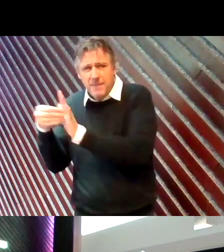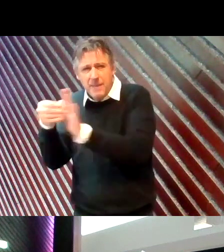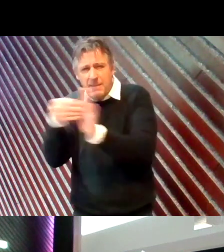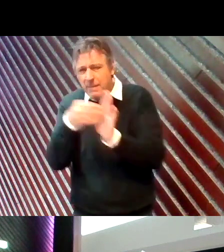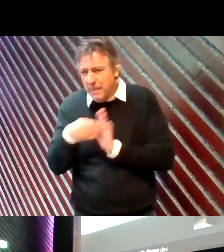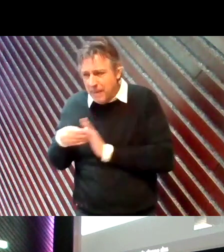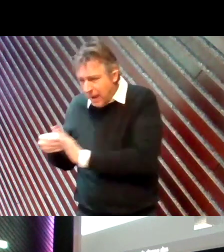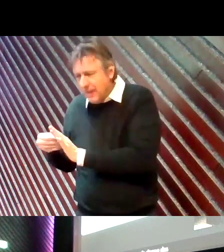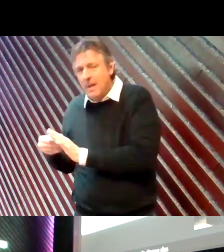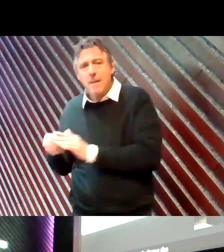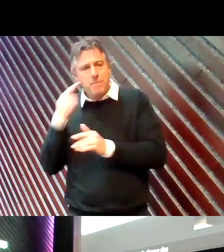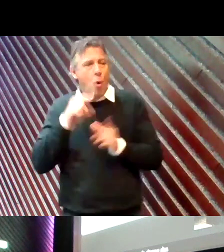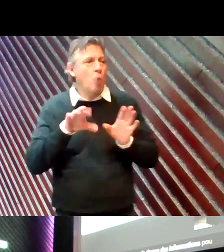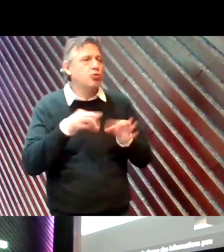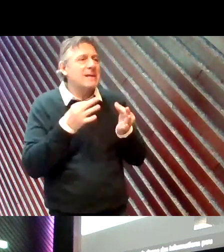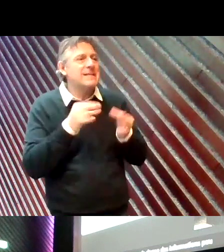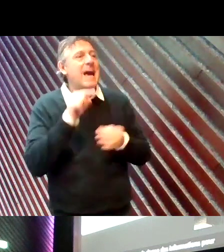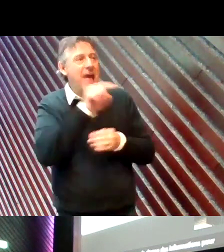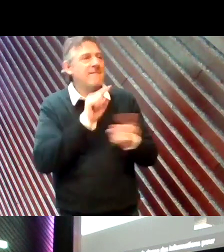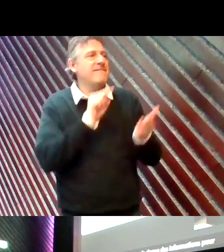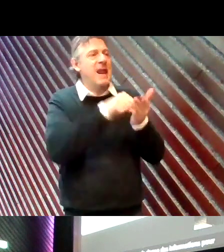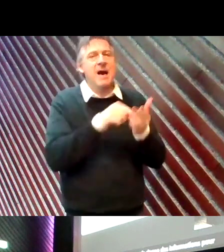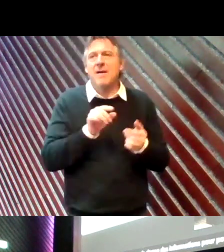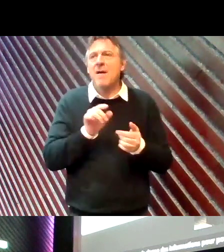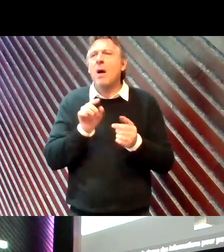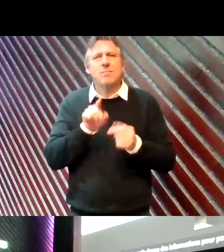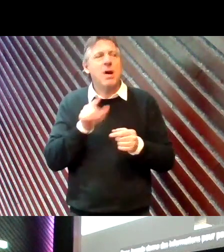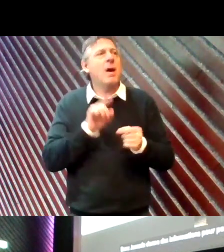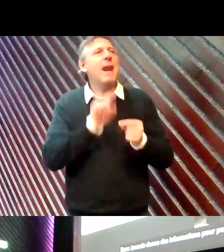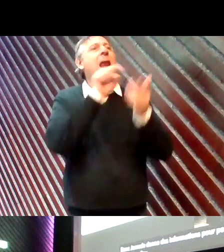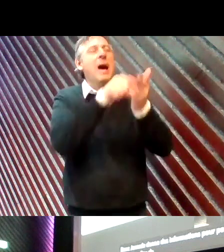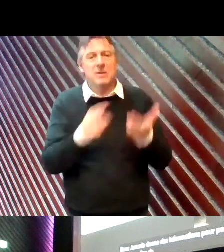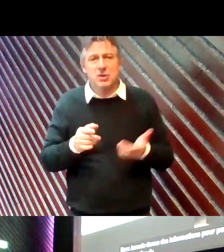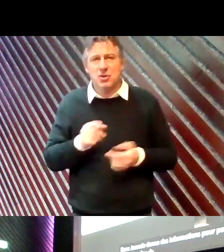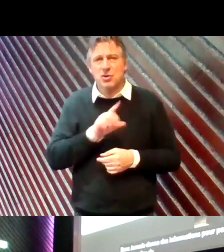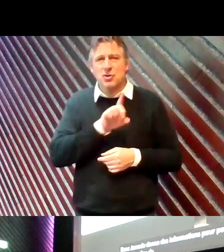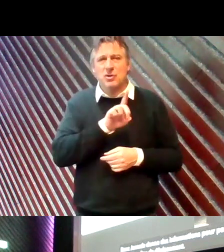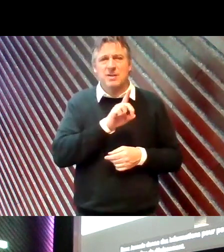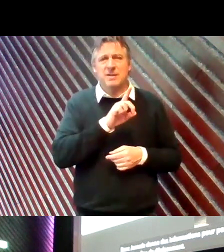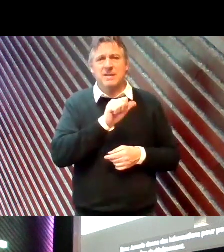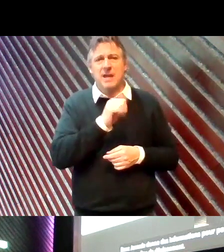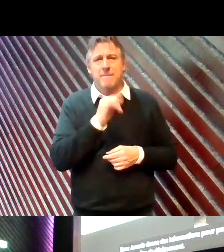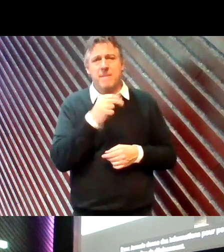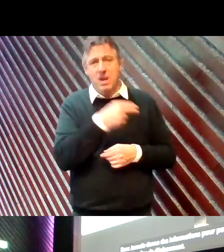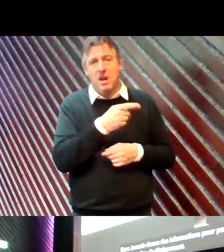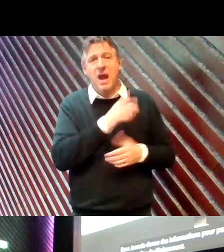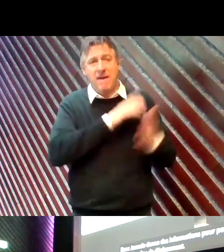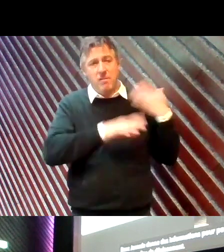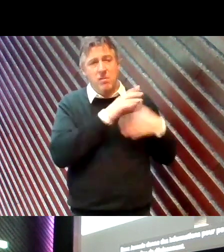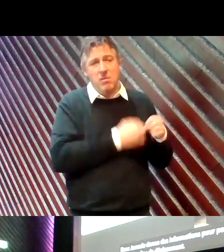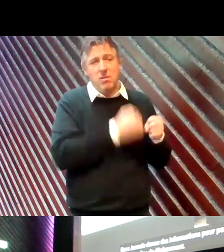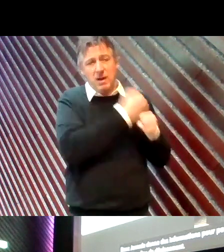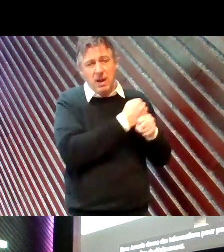déplacement et pas catégoriser en tout cas c'est l'angle qui a été pris par Damien Guérambeau à l'époque quand il a créé J'accès de ne pas